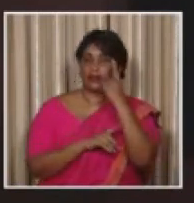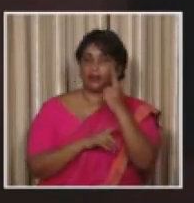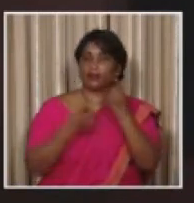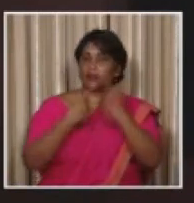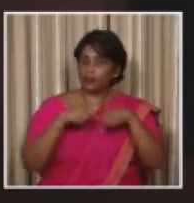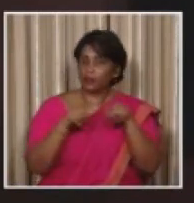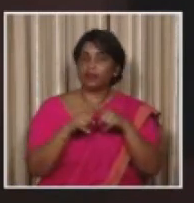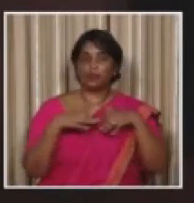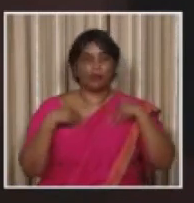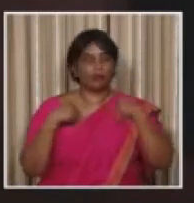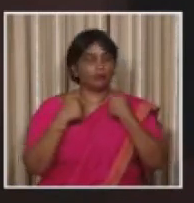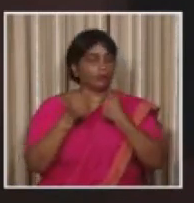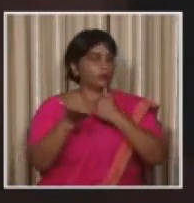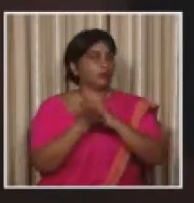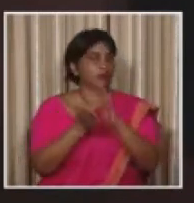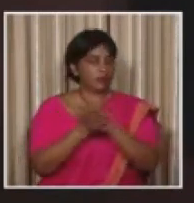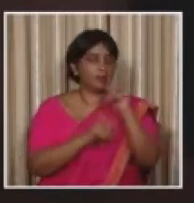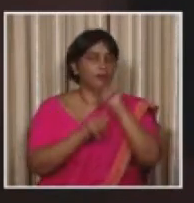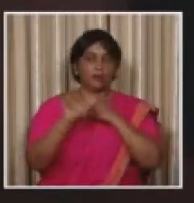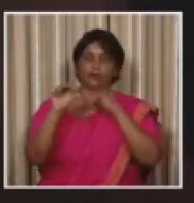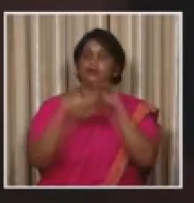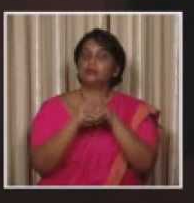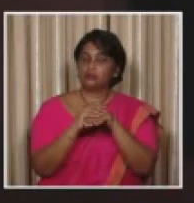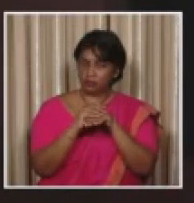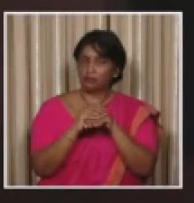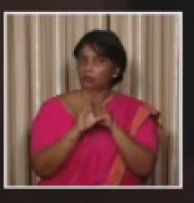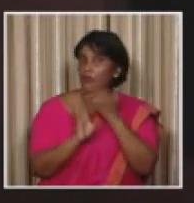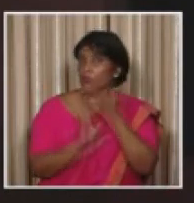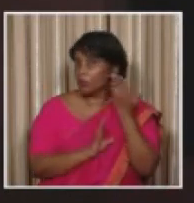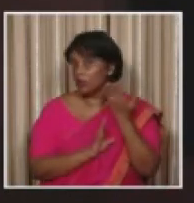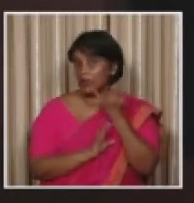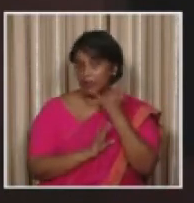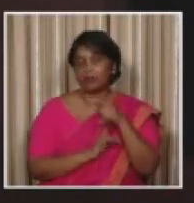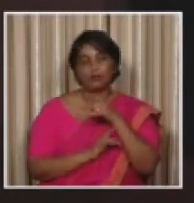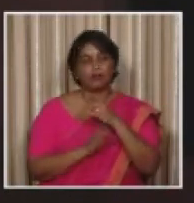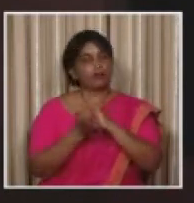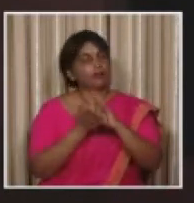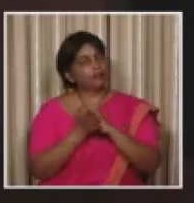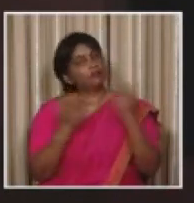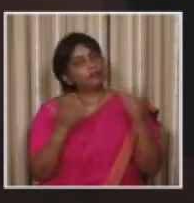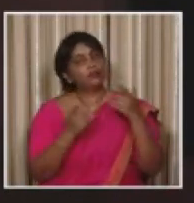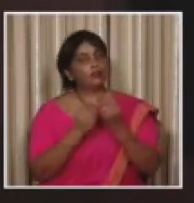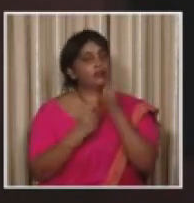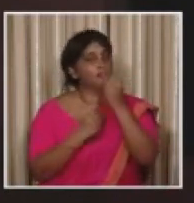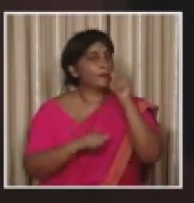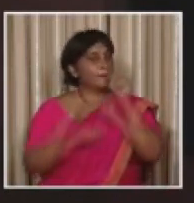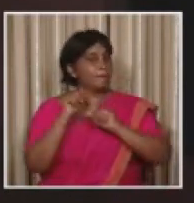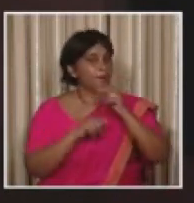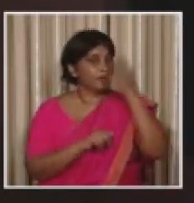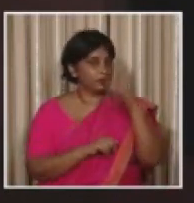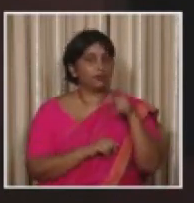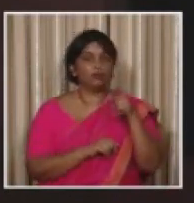සැමටේ සුවසේවයට එහෙම නැත්නම් මේ ප්‍රතිකර්ම ක්‍රම වලට ළඟා වෙන්න පුළුවන් ද ලේසියෙන් කියන එක ඒ සුවසේවය එහෙම නැත්නම් මේ ලබා දෙන ප්‍රතිකර්ම